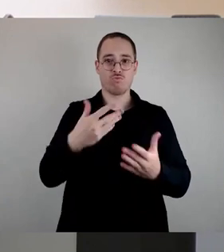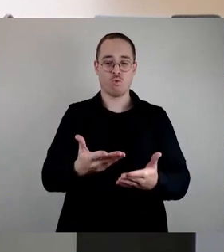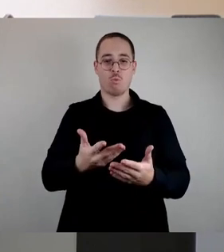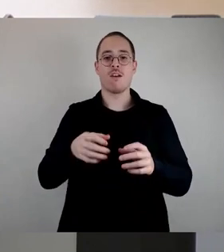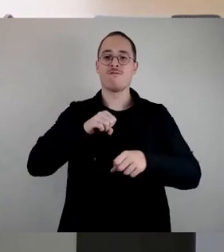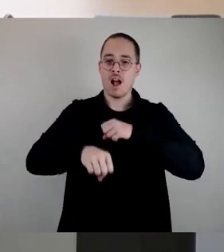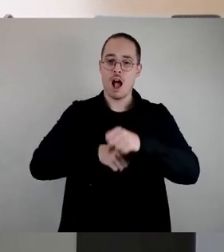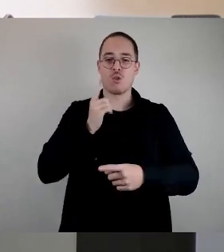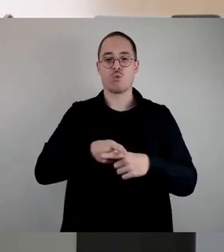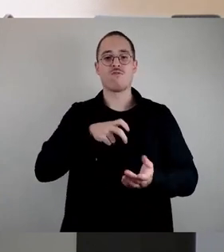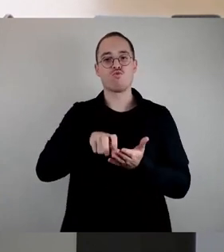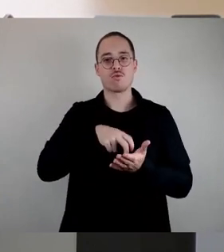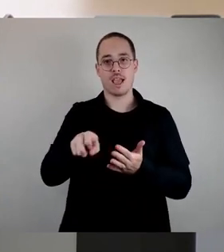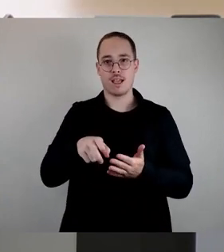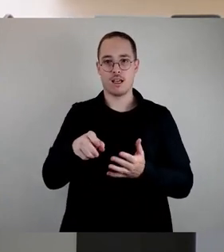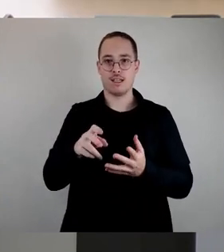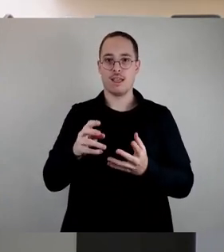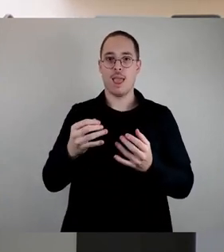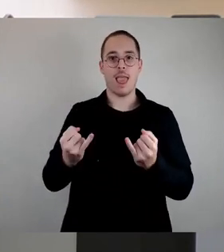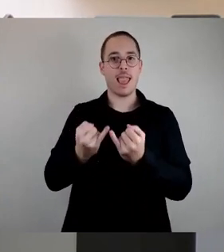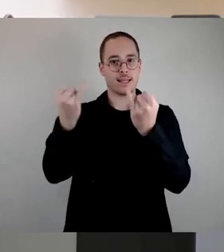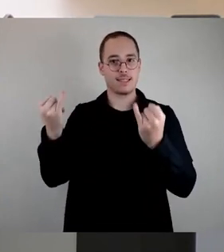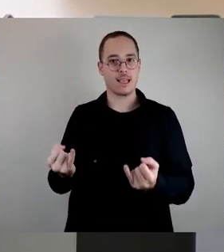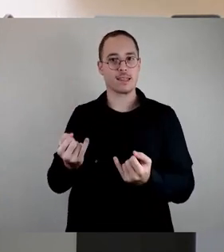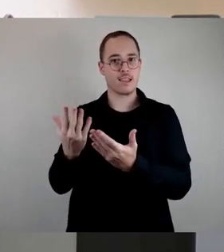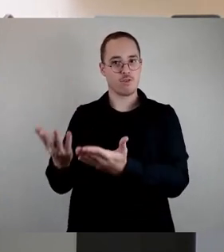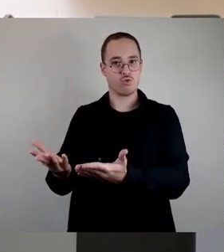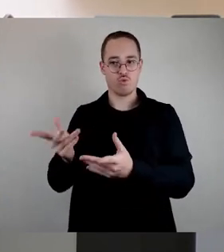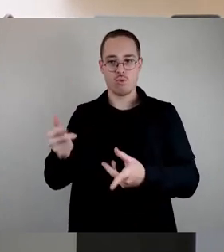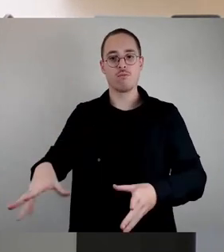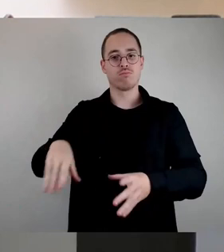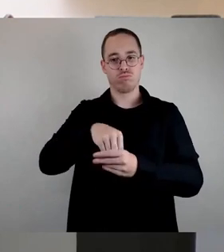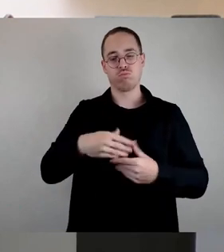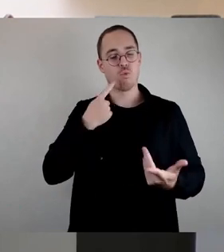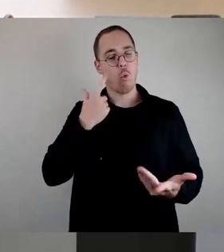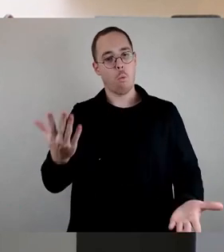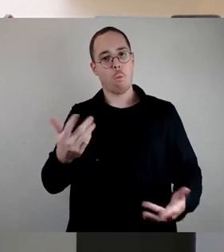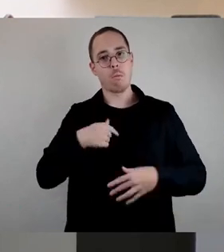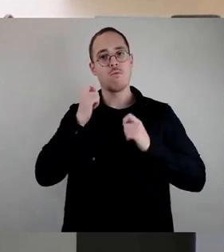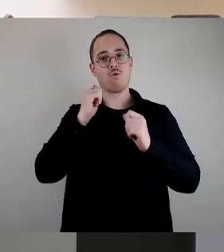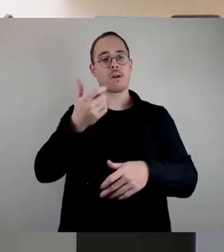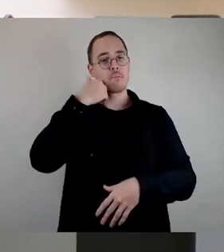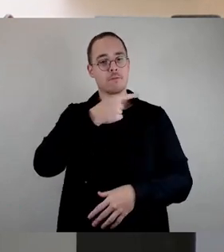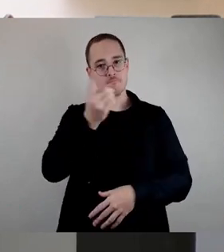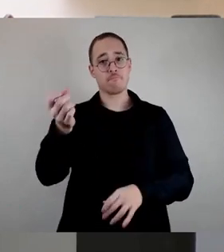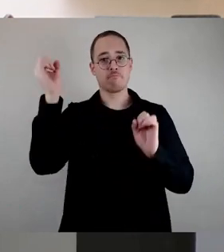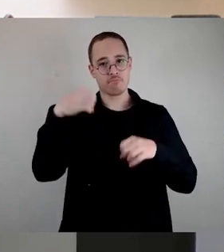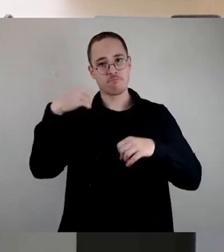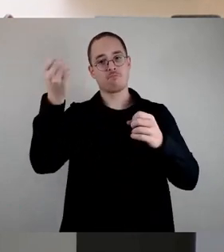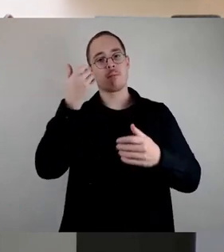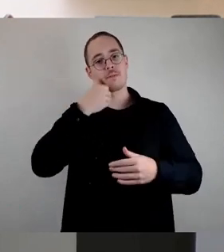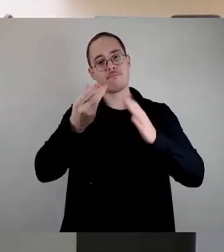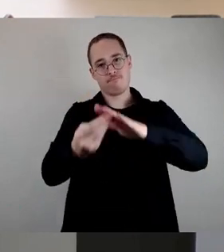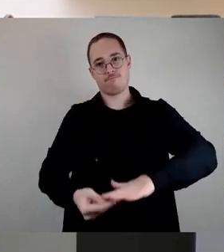Fußgängerinitiativen. Ja, ich schlage vor, wir treffen eine Entscheidung. Ich freue mich über breite Unterstützung zu unserem